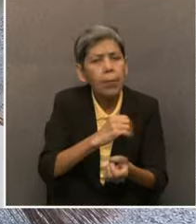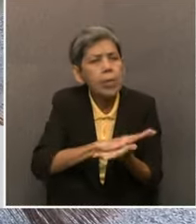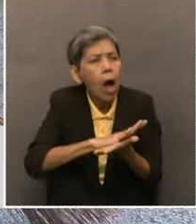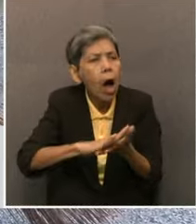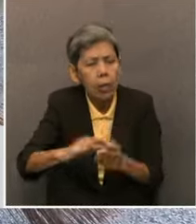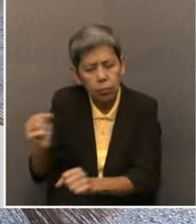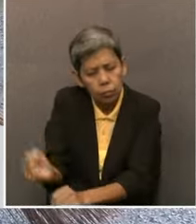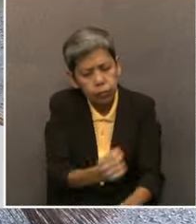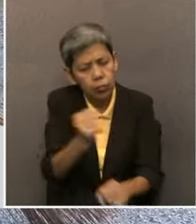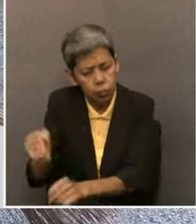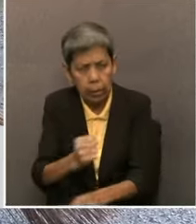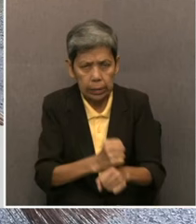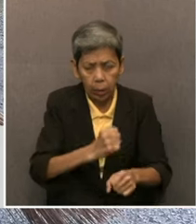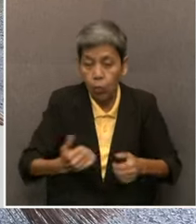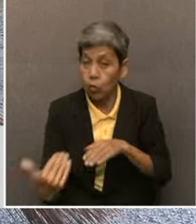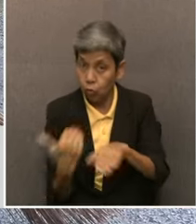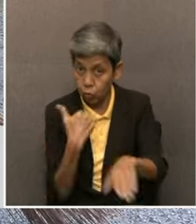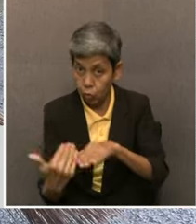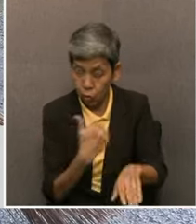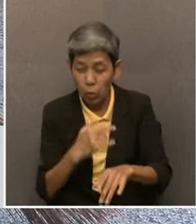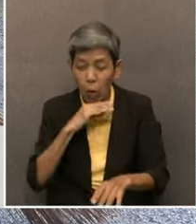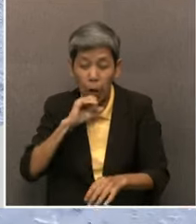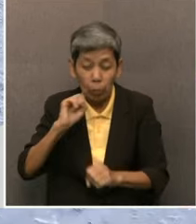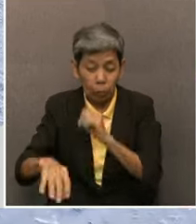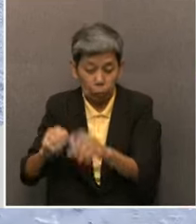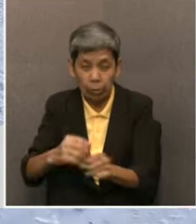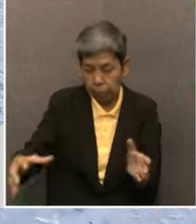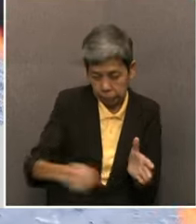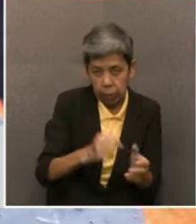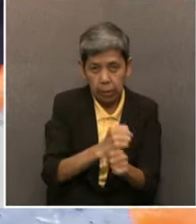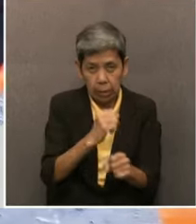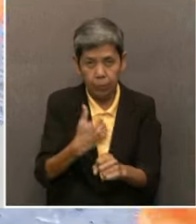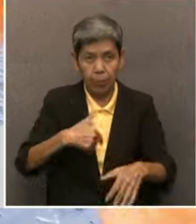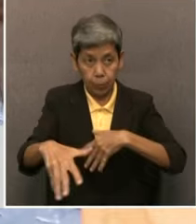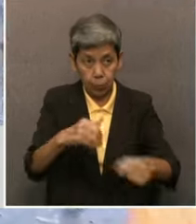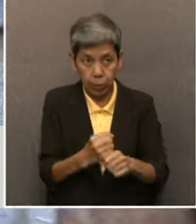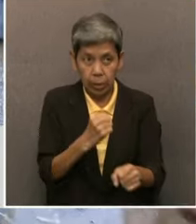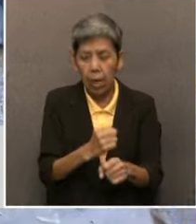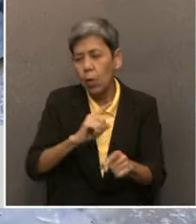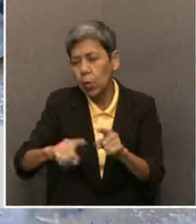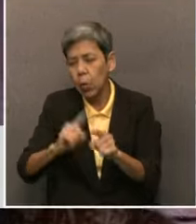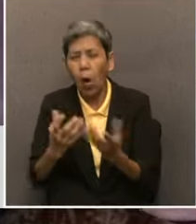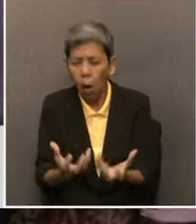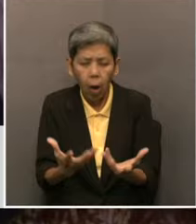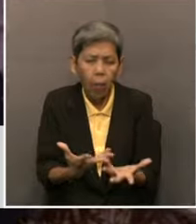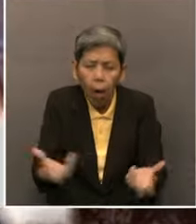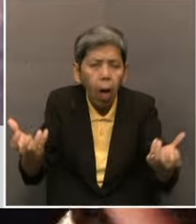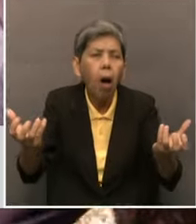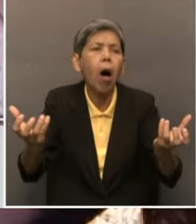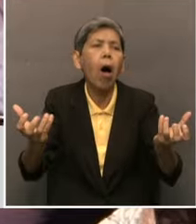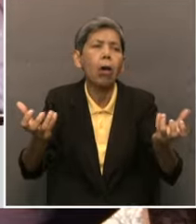บริเวณพื้นผิวถนนและจัดเก็บขยะจากน้ำท่วมขณะที่ประชาชนได้นำขยะเศษซากของใช้ที่พังเสียหาย